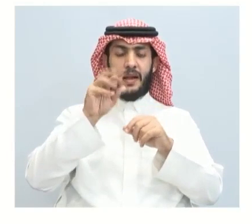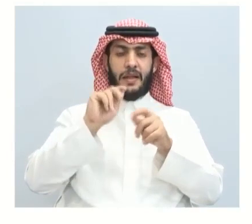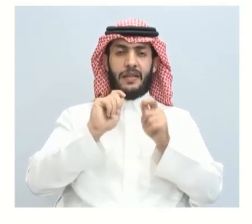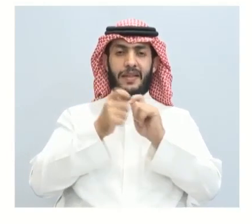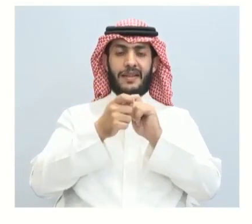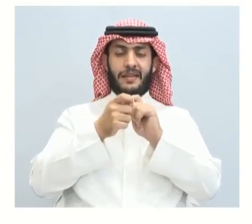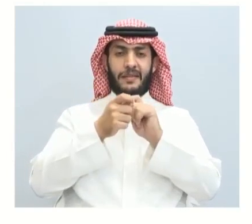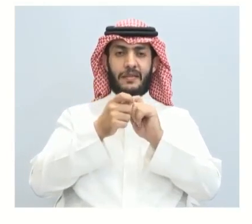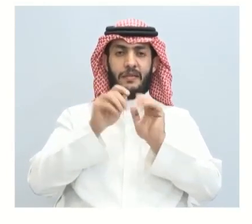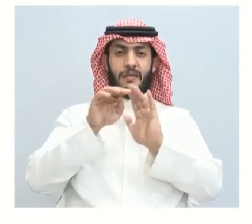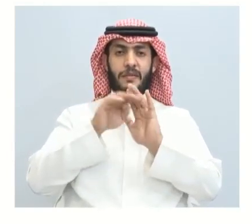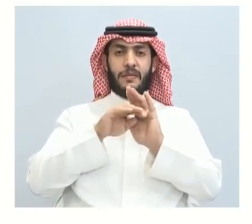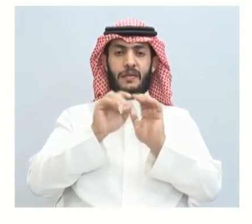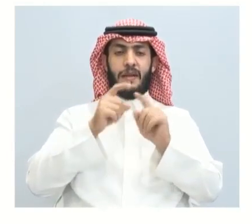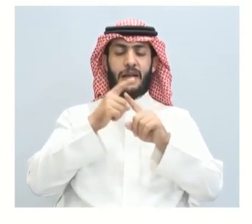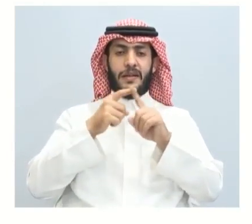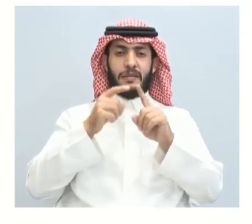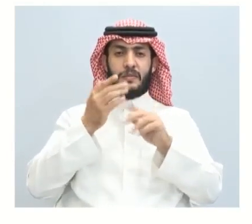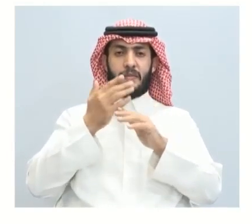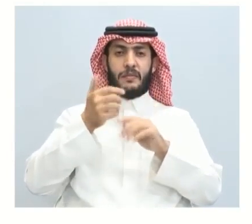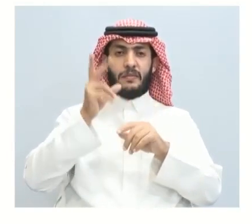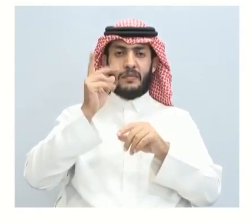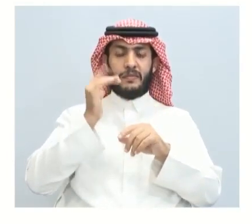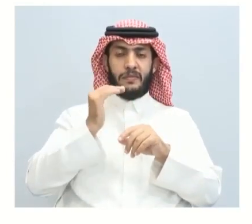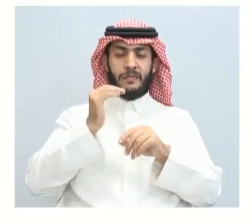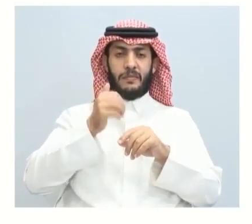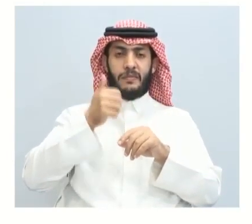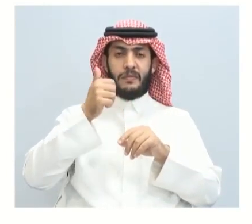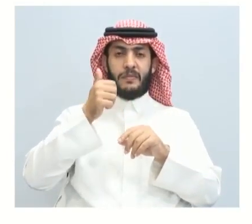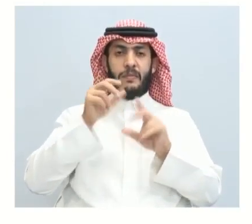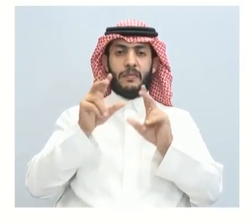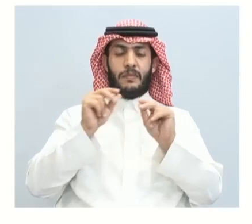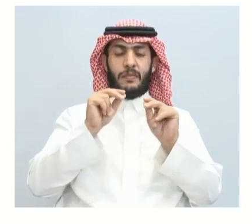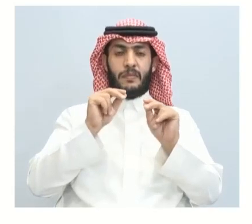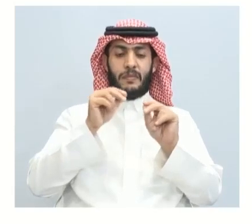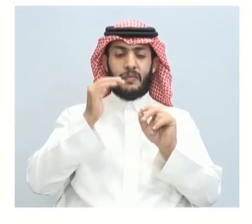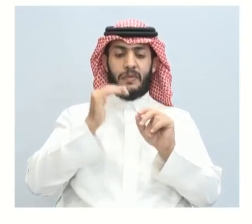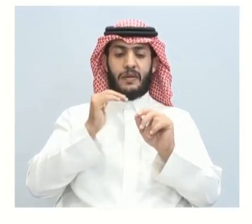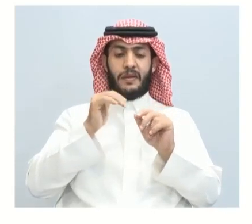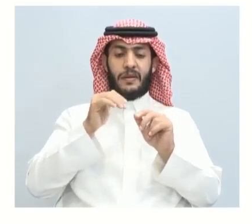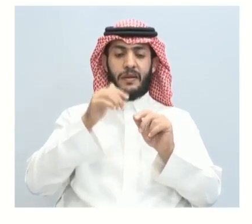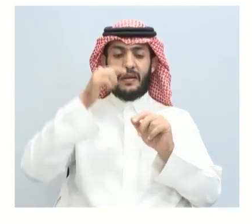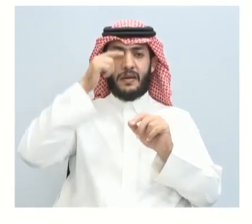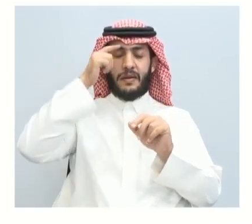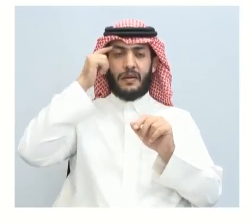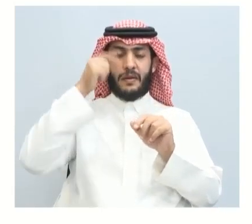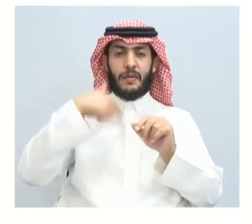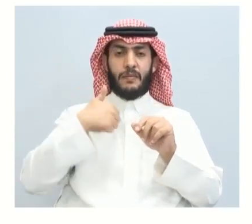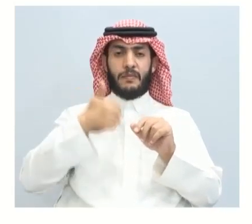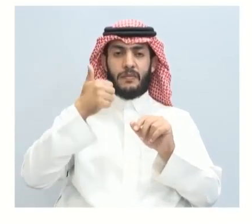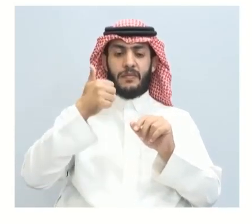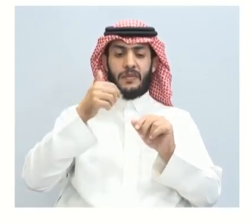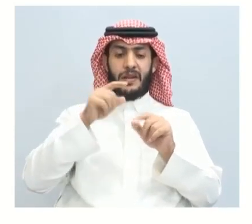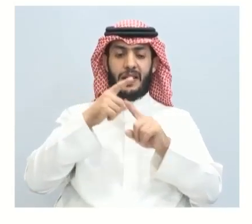بتغيير اللي هو قيمه الاكس ونقول عن الداله انها متماثله حول نقطه الاصل اذا كان بامكاننا تغيير